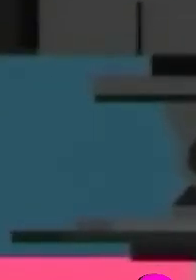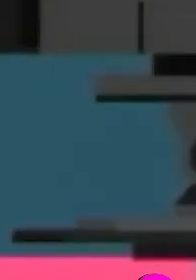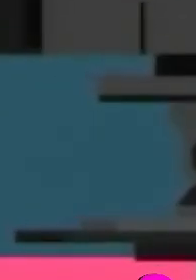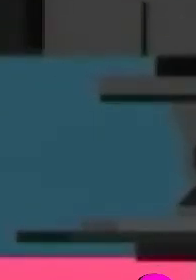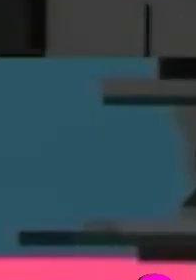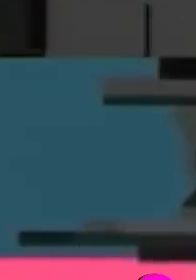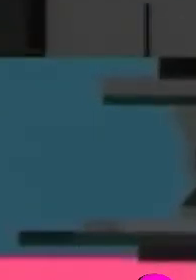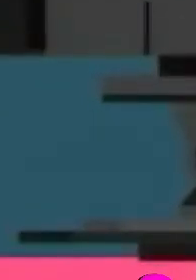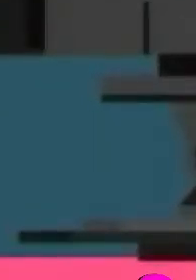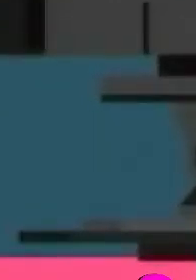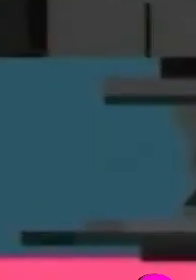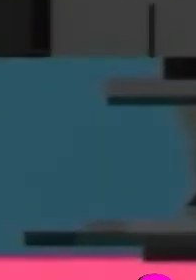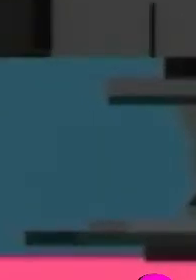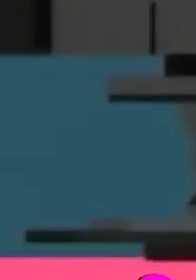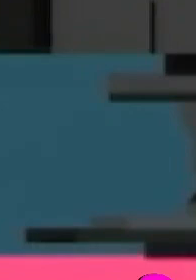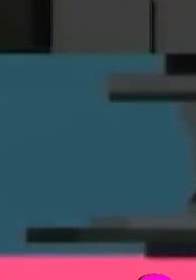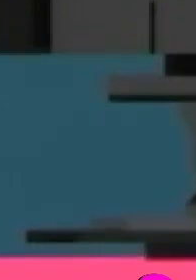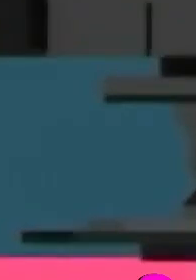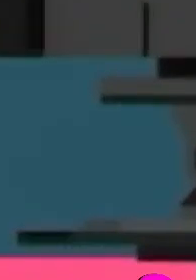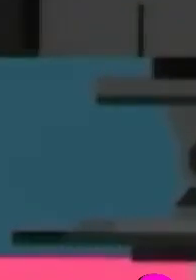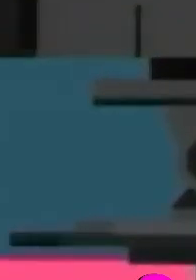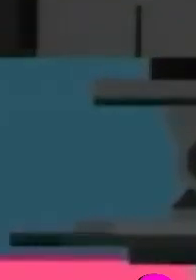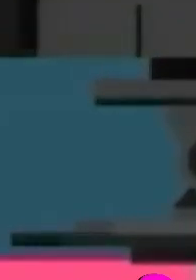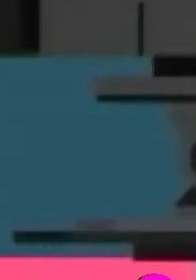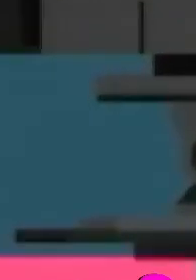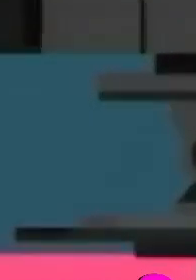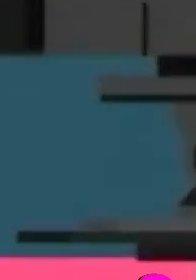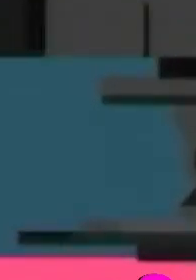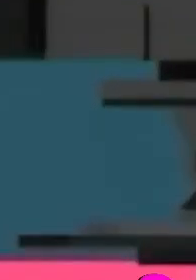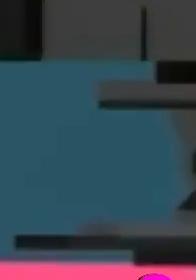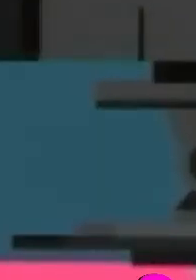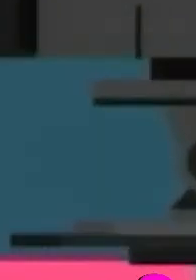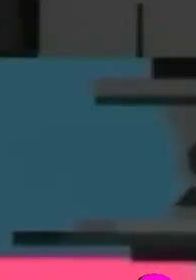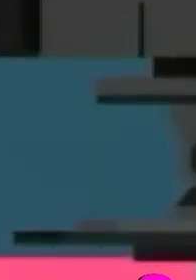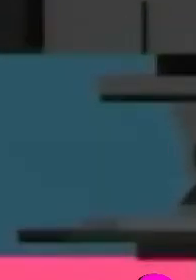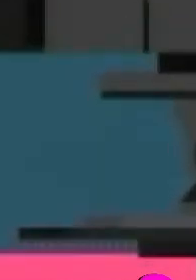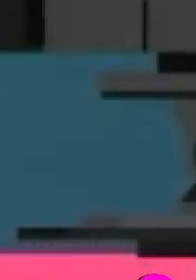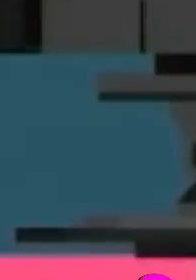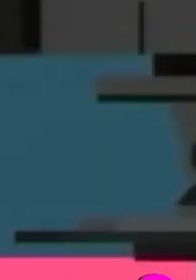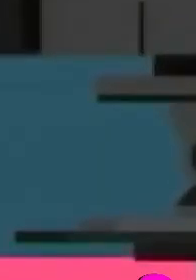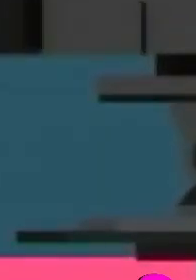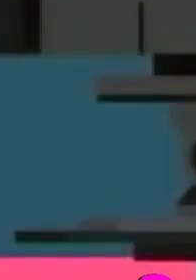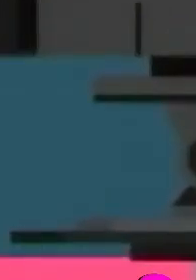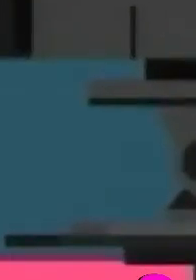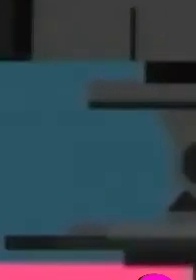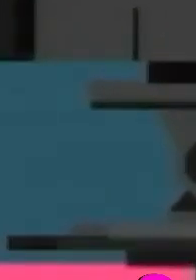هي ومين، ما هو علشان. هي ومين، هي ومين.